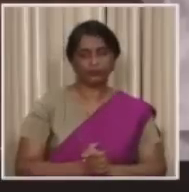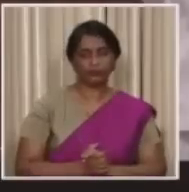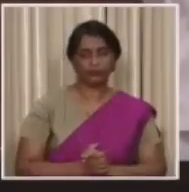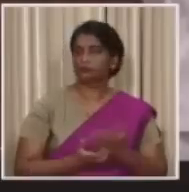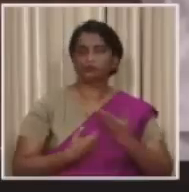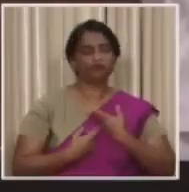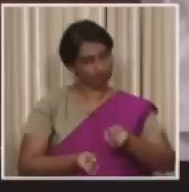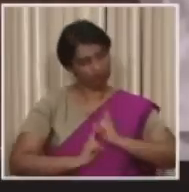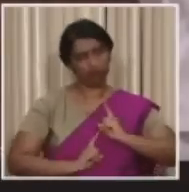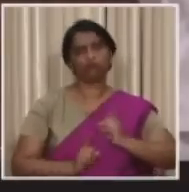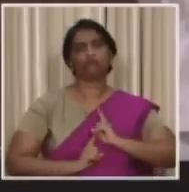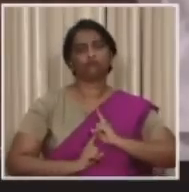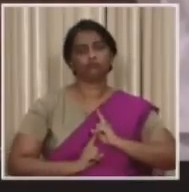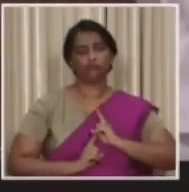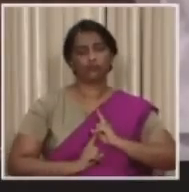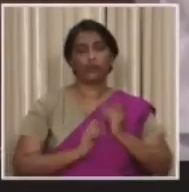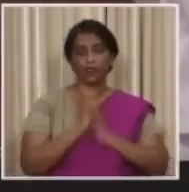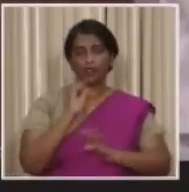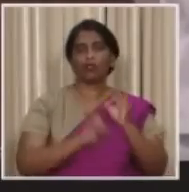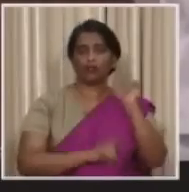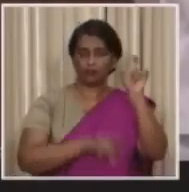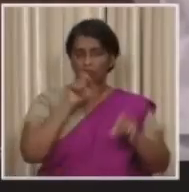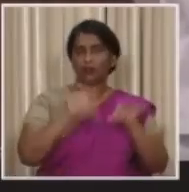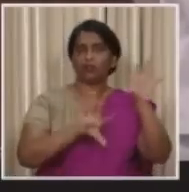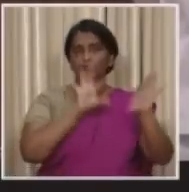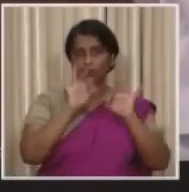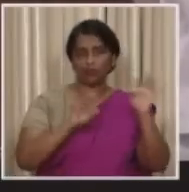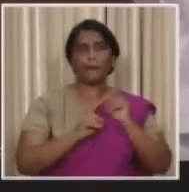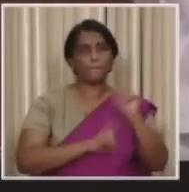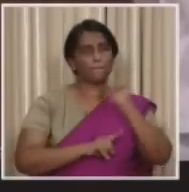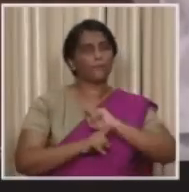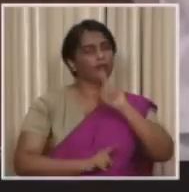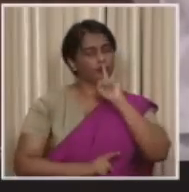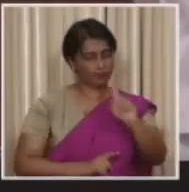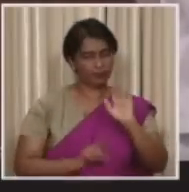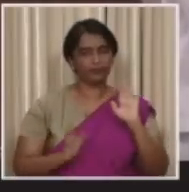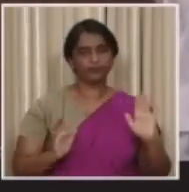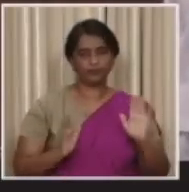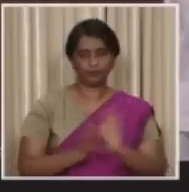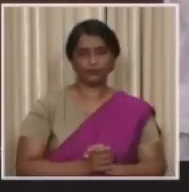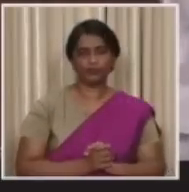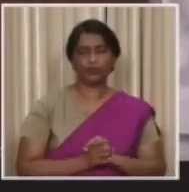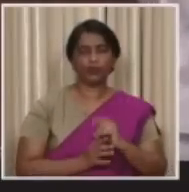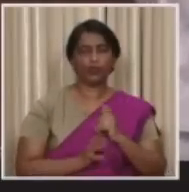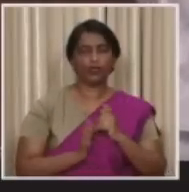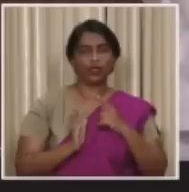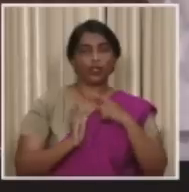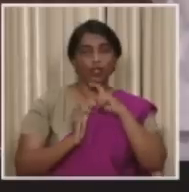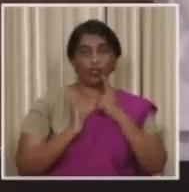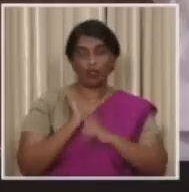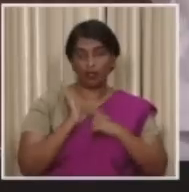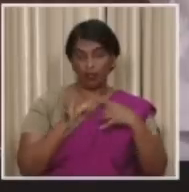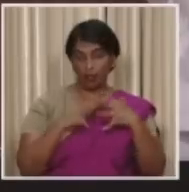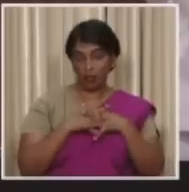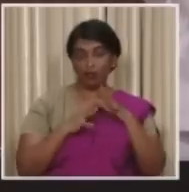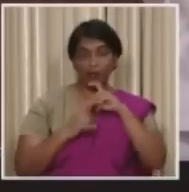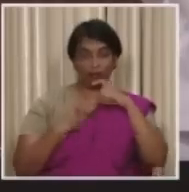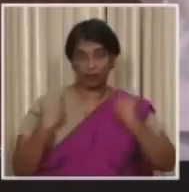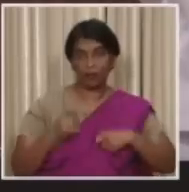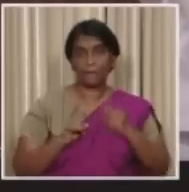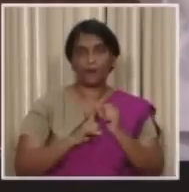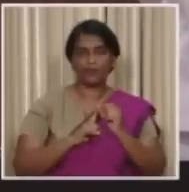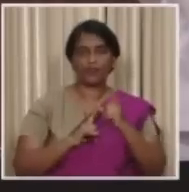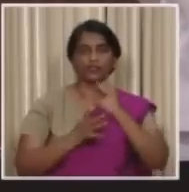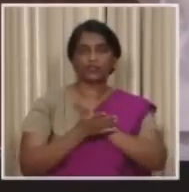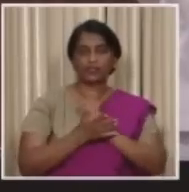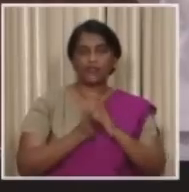වෙනසක් නැහැ. මතුසනසන් මන්ත්‍රීවරයන් මා විසින් පත් කරන ලද බව පාර්ලිමේන්තුවට දන්වනු කැමැත්තෙමි. නීතිඥ පවිත්‍රාදේවි වන්නියාරච්චි මැතිණිය, ඩී.වී. චානක